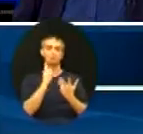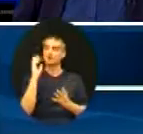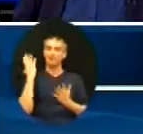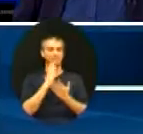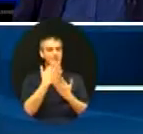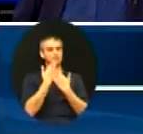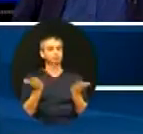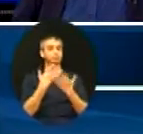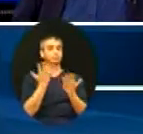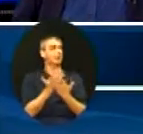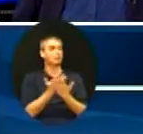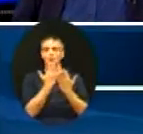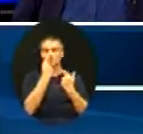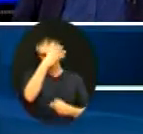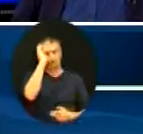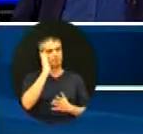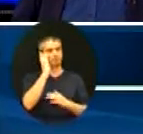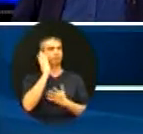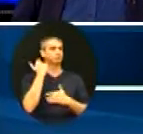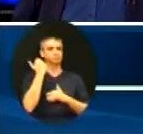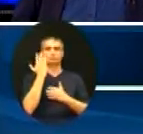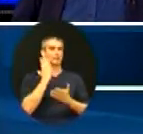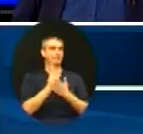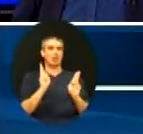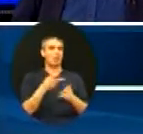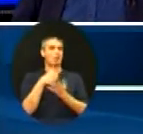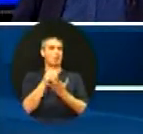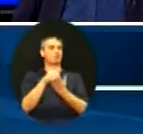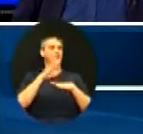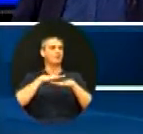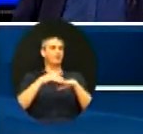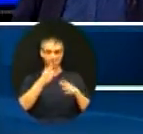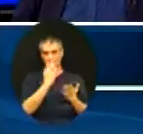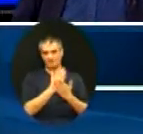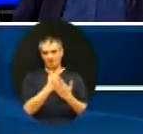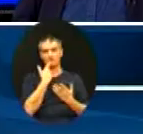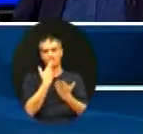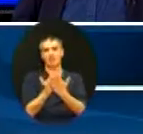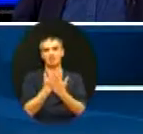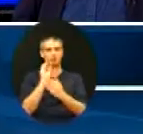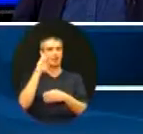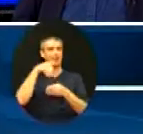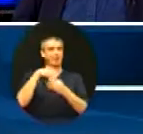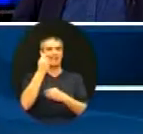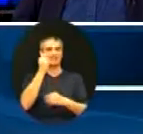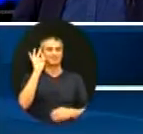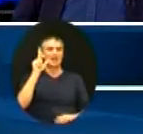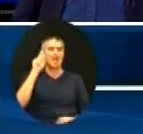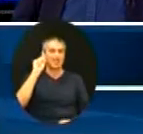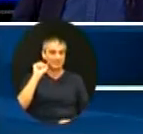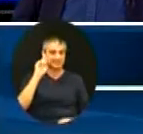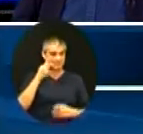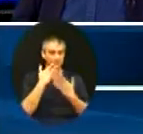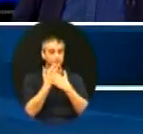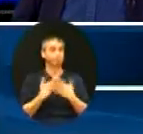העדויות נחשפות. הרי מתי אולמרט חדל בעצם להיות מסוגל מלכהן? כשהייתה עדות טלנסקי, כשנחשפו